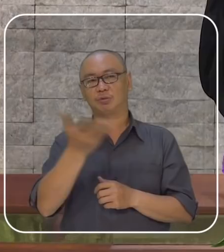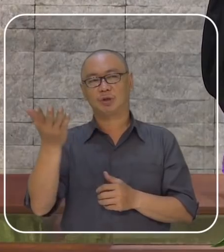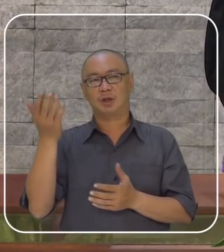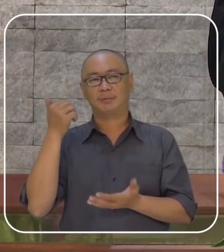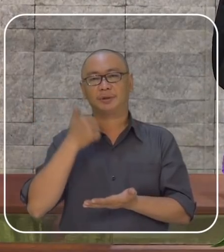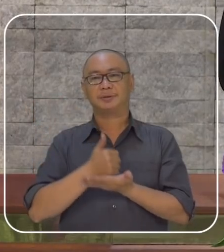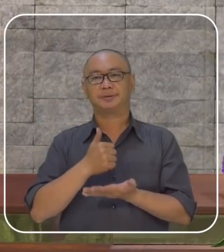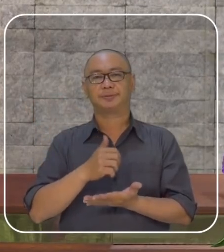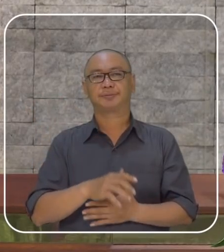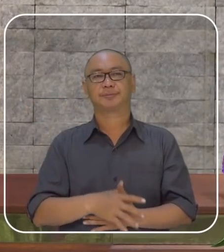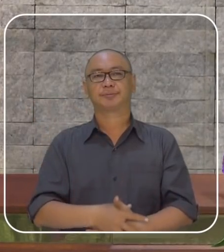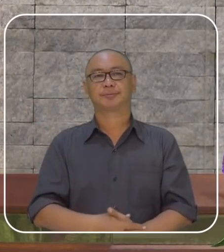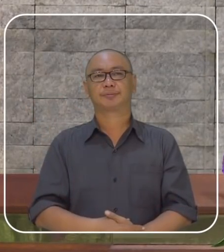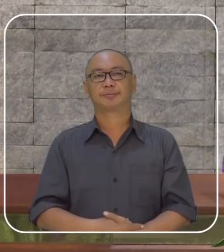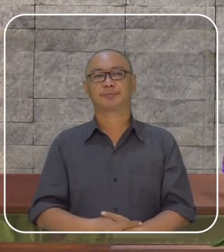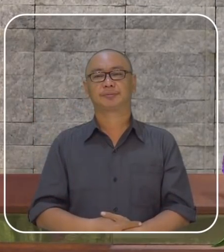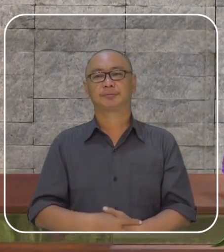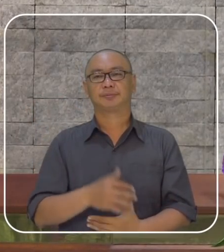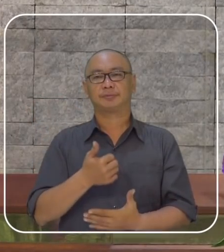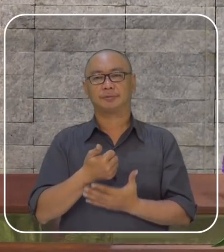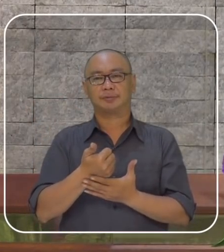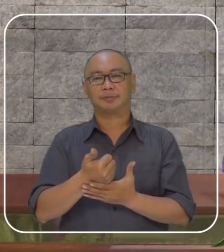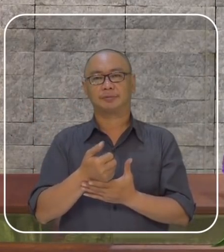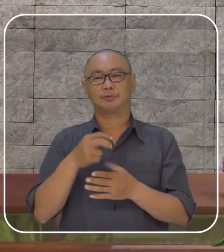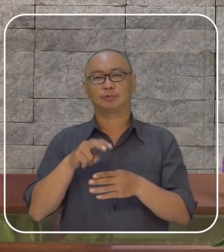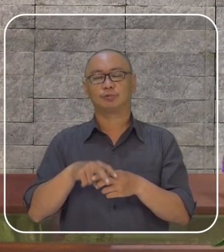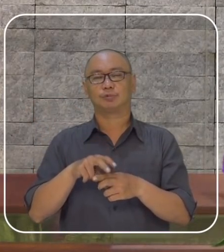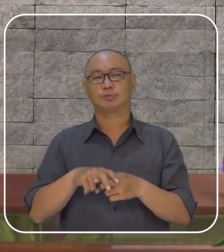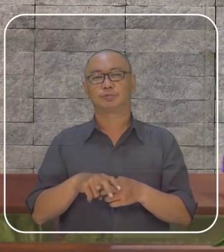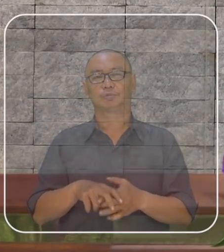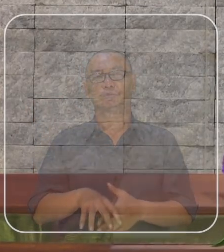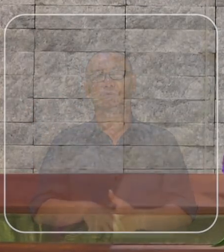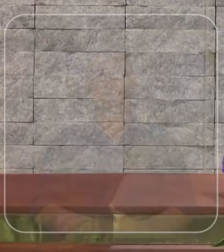Amin. Silakan duduk kembali.